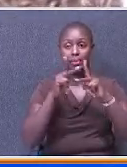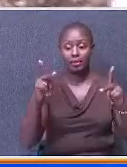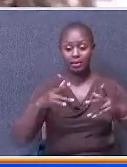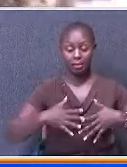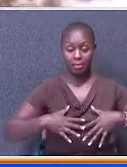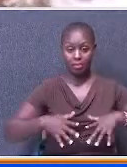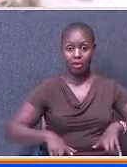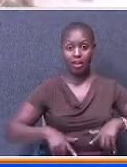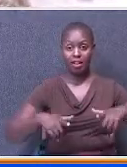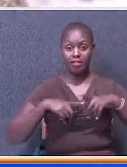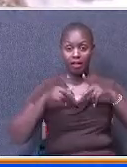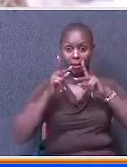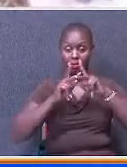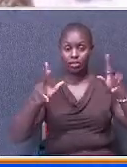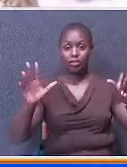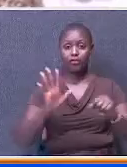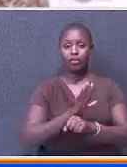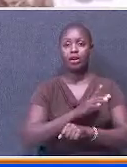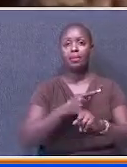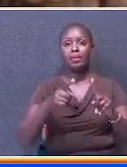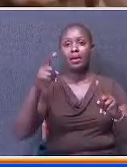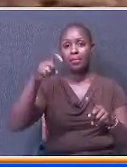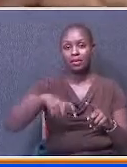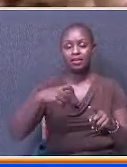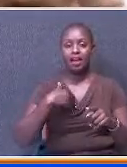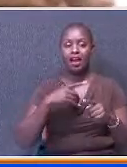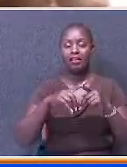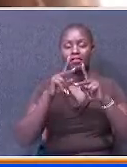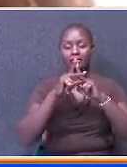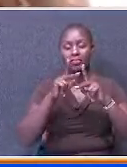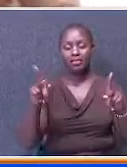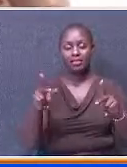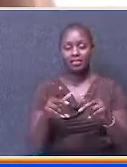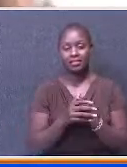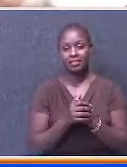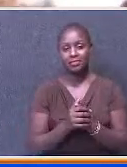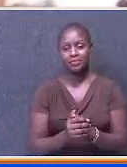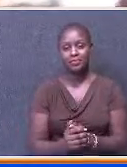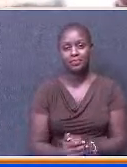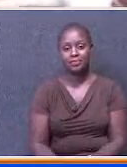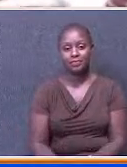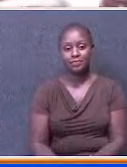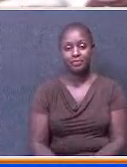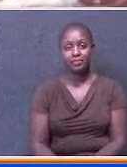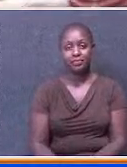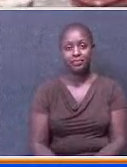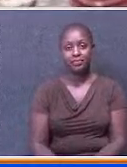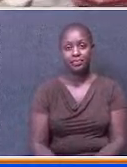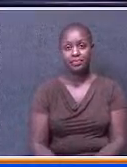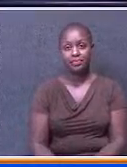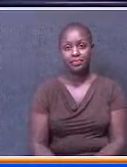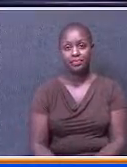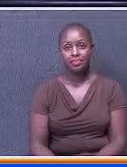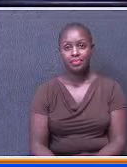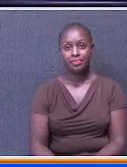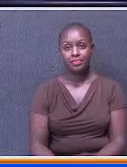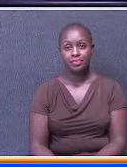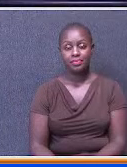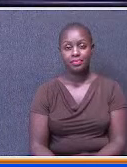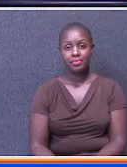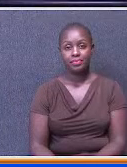amani, lakini lazima amani patikane katika kila county. Andrew Juma TV 47.